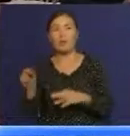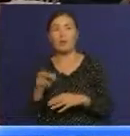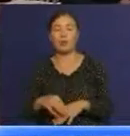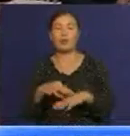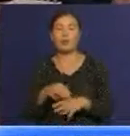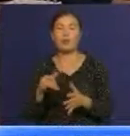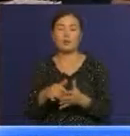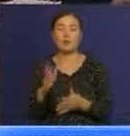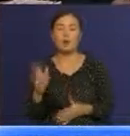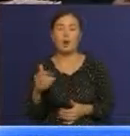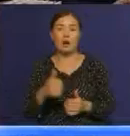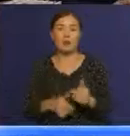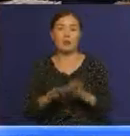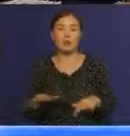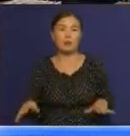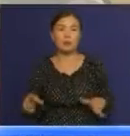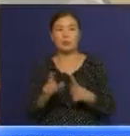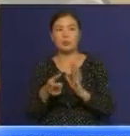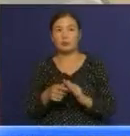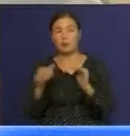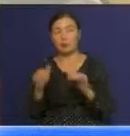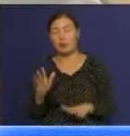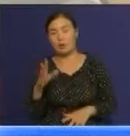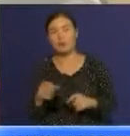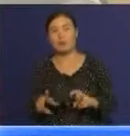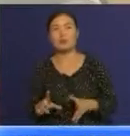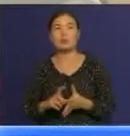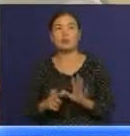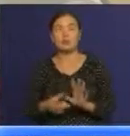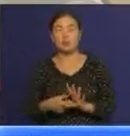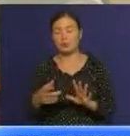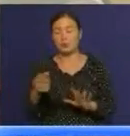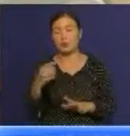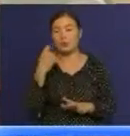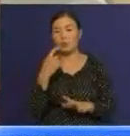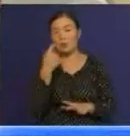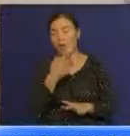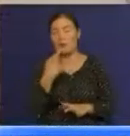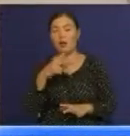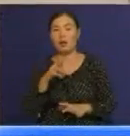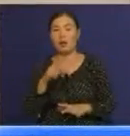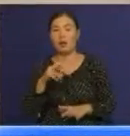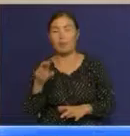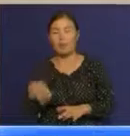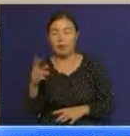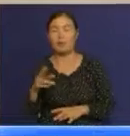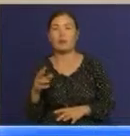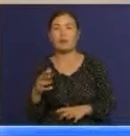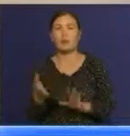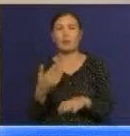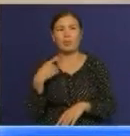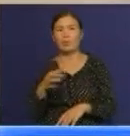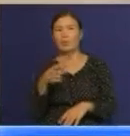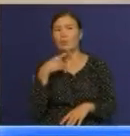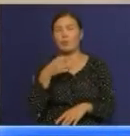процесіне енгізеді. Әр бала қалыпты сыныпқа кіреді. Арнайы кабинетте баламен дефектологтар, логопедтер жұмыс істейді. Әуелде мүлдем сөйлемейтін,